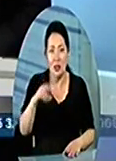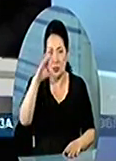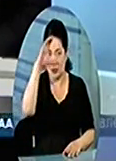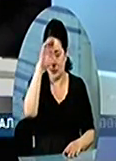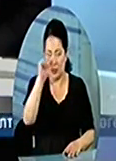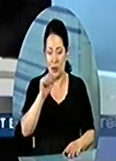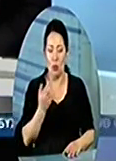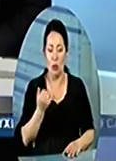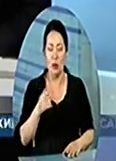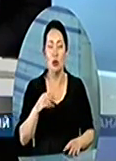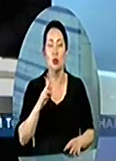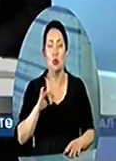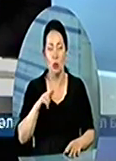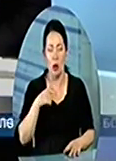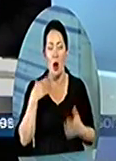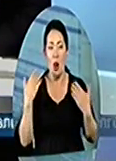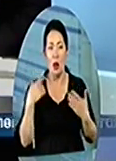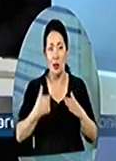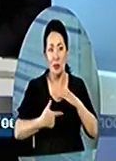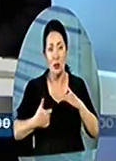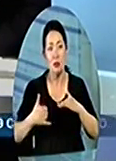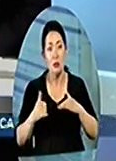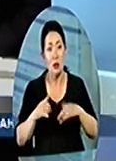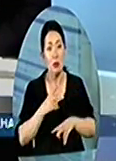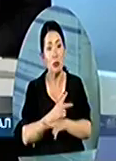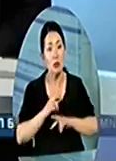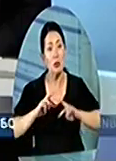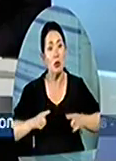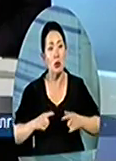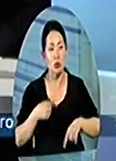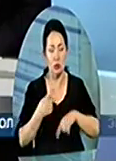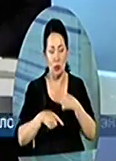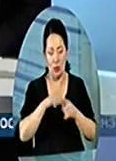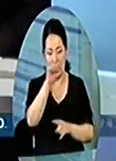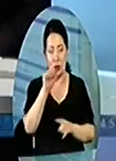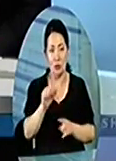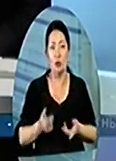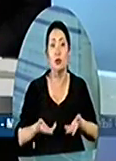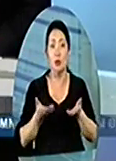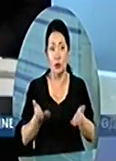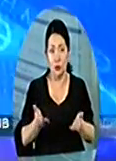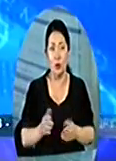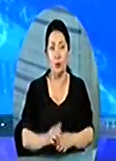Булган Туяа оролцож татврын зарим хуульд өөрчлөлт оруулахтай холбоотой асуудлаар ярилцлаа.